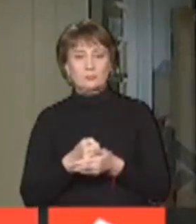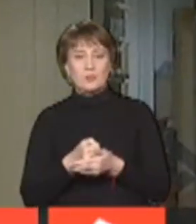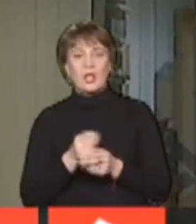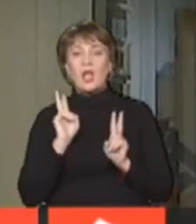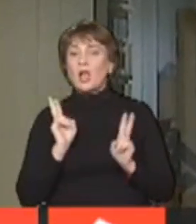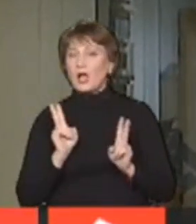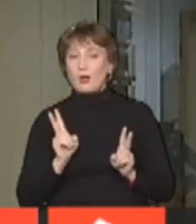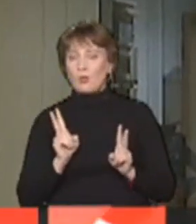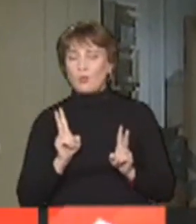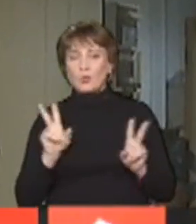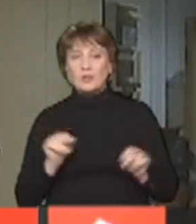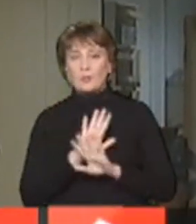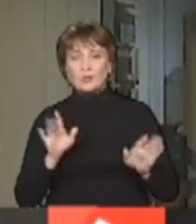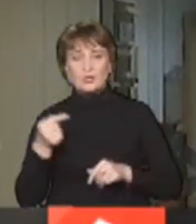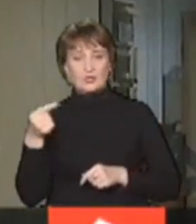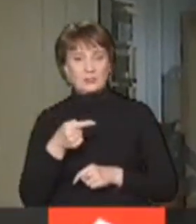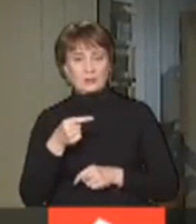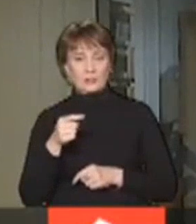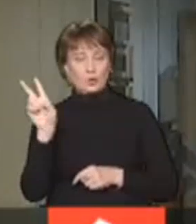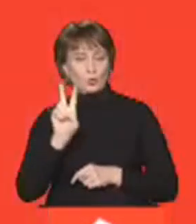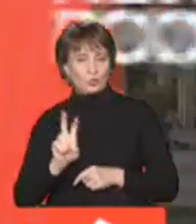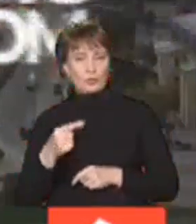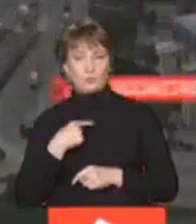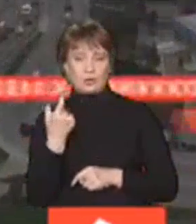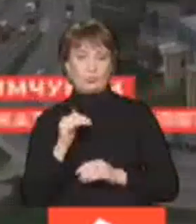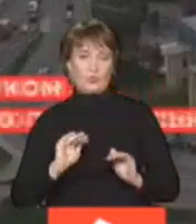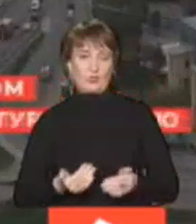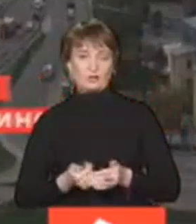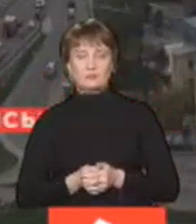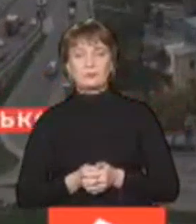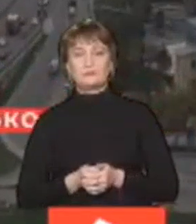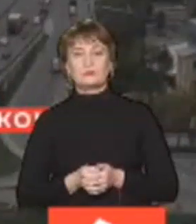не пощастило до 1000 доларів, мені пощастило трохи менше.